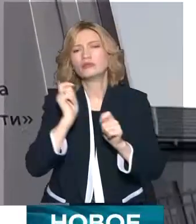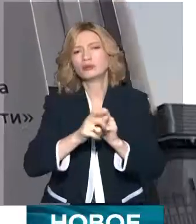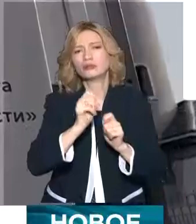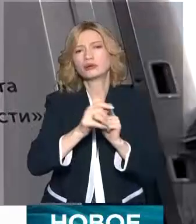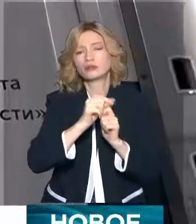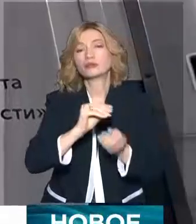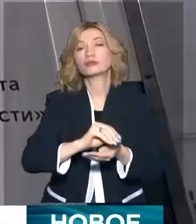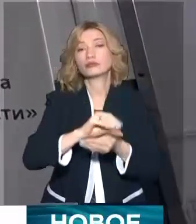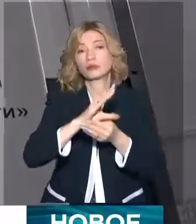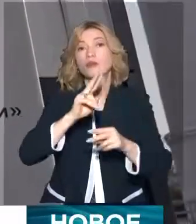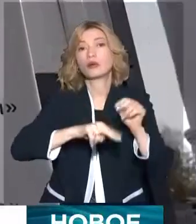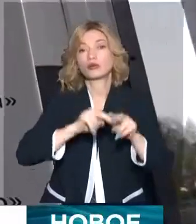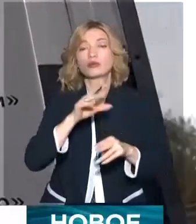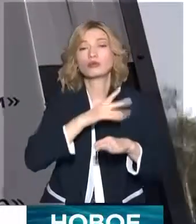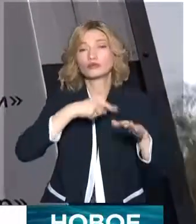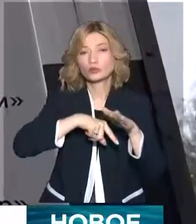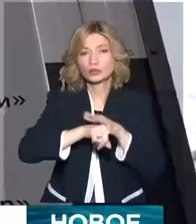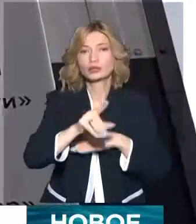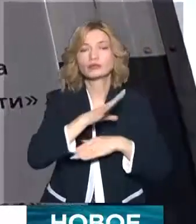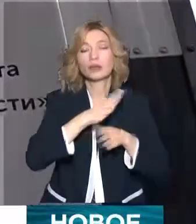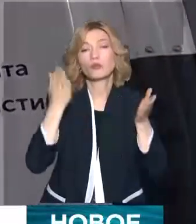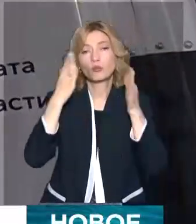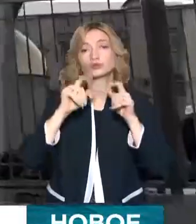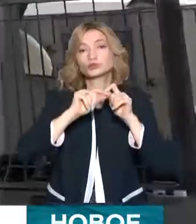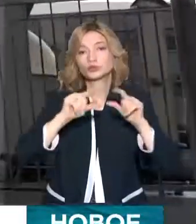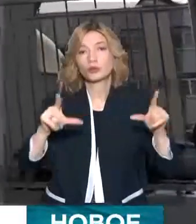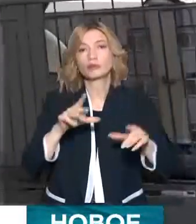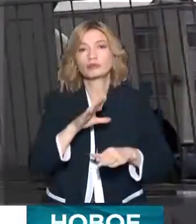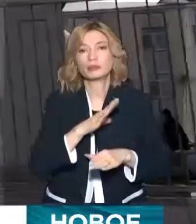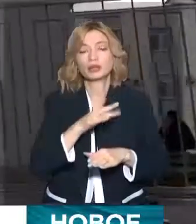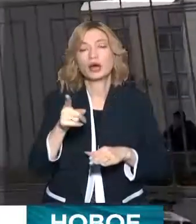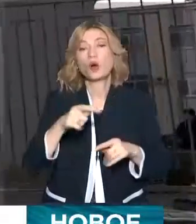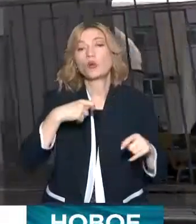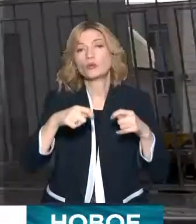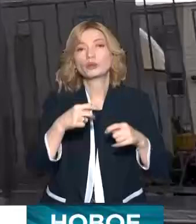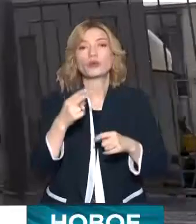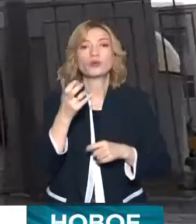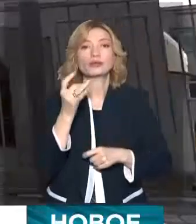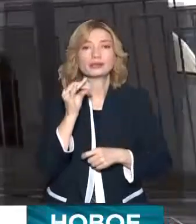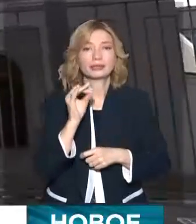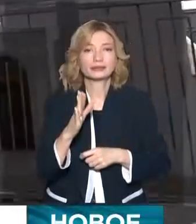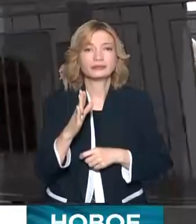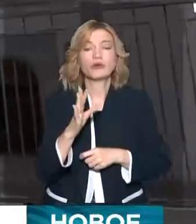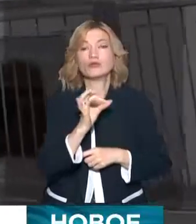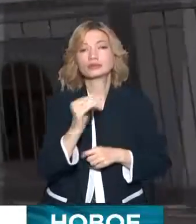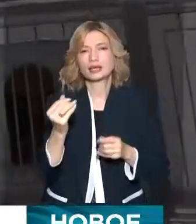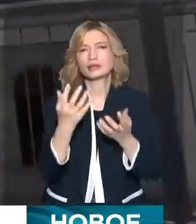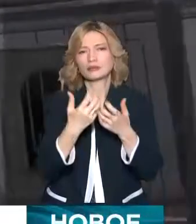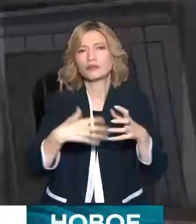было медресе. Его создание историки связывают с именем купца Давлет-Кильдиева. По официальным данным, в